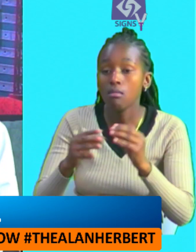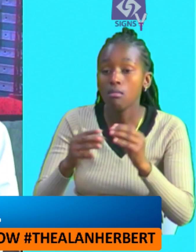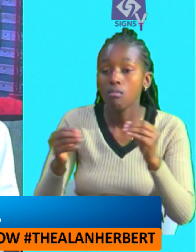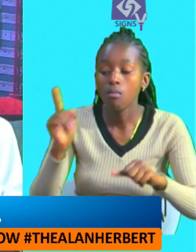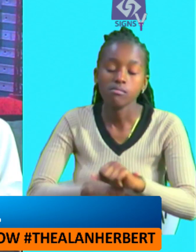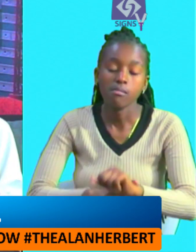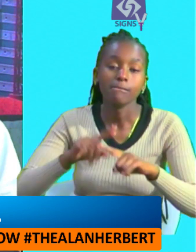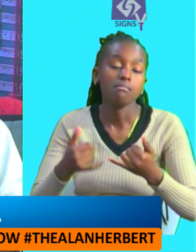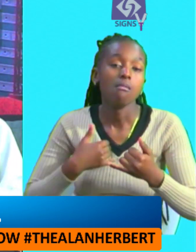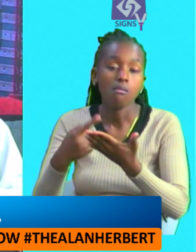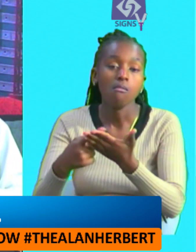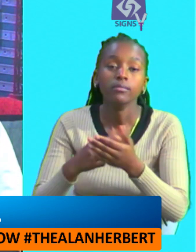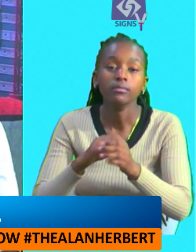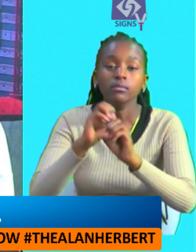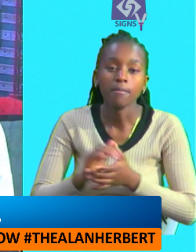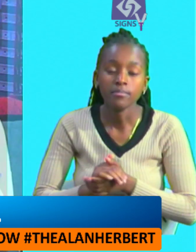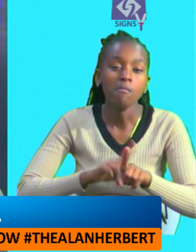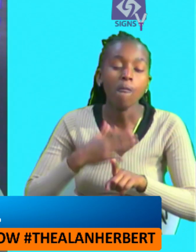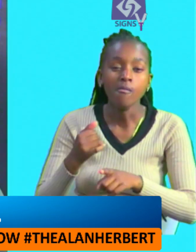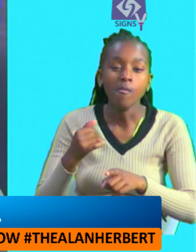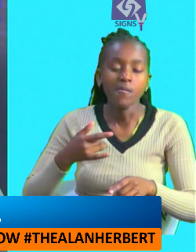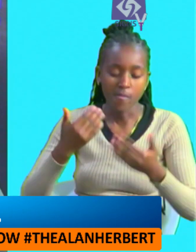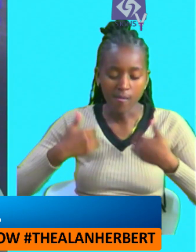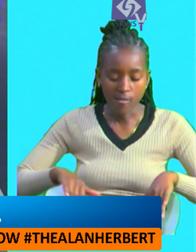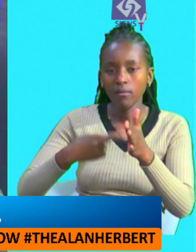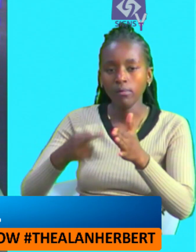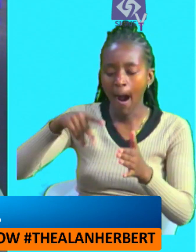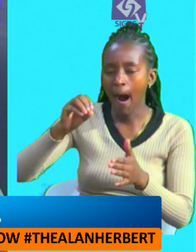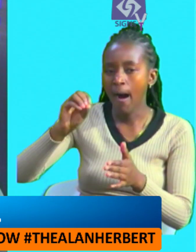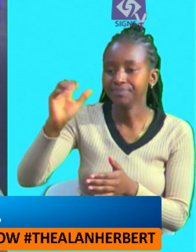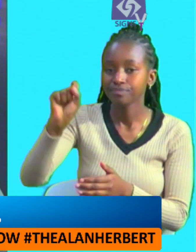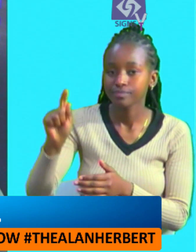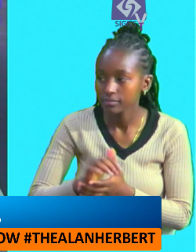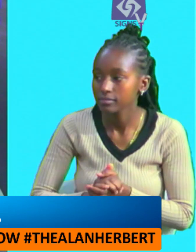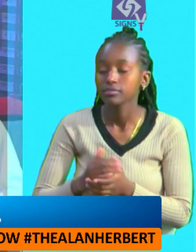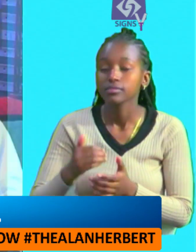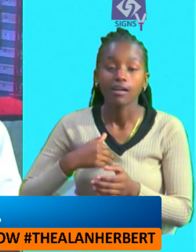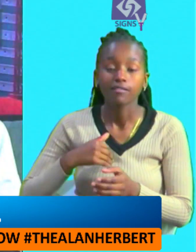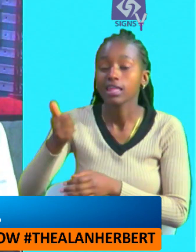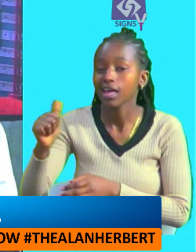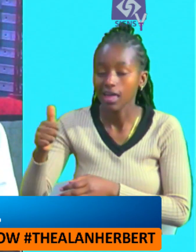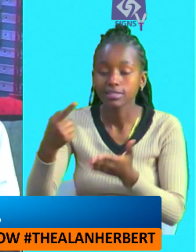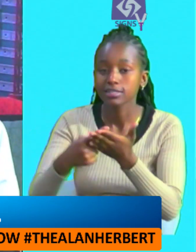Wanatutunza tu vile tunafaa. Ukienda hapo na msononeko wa moyo, unatibiwa, unarudi ukiwa